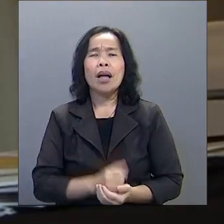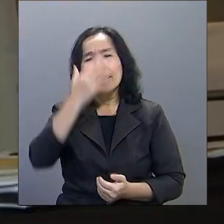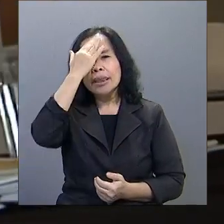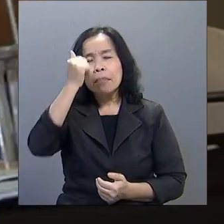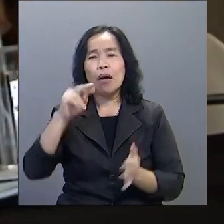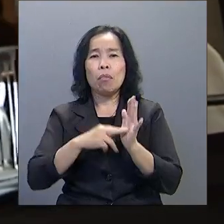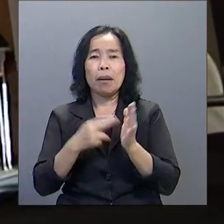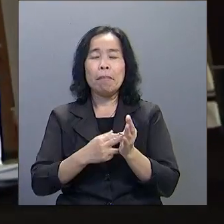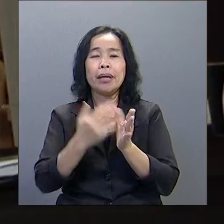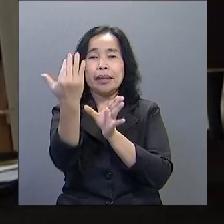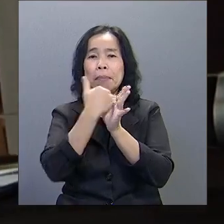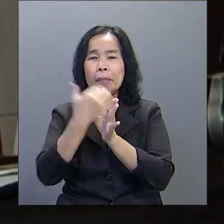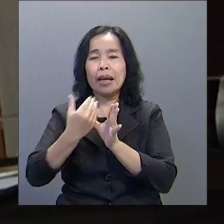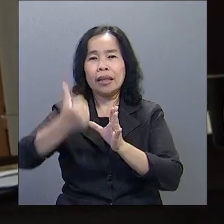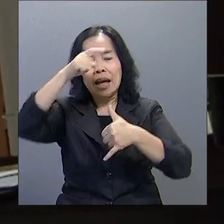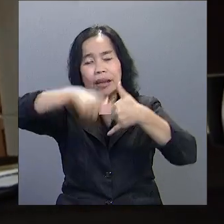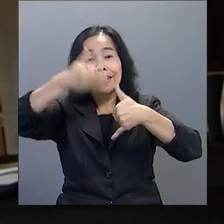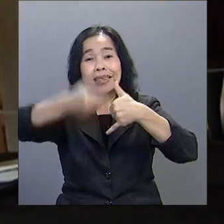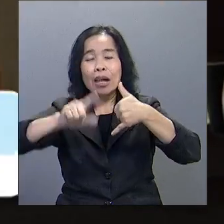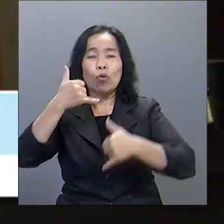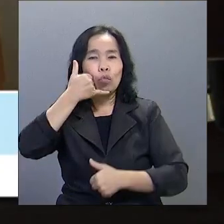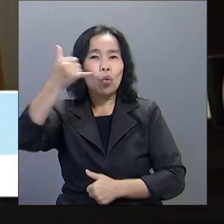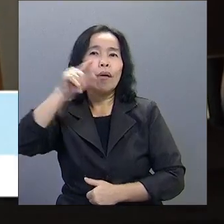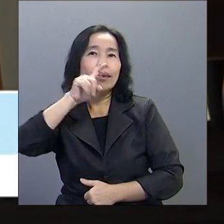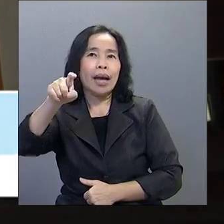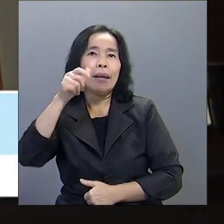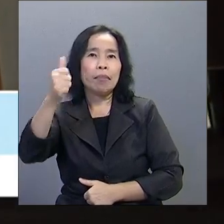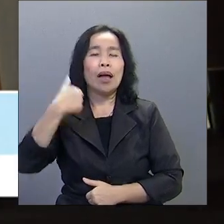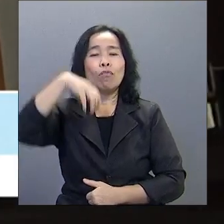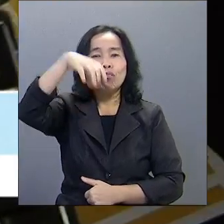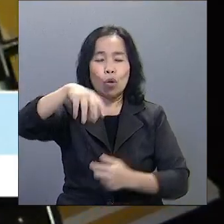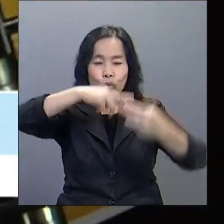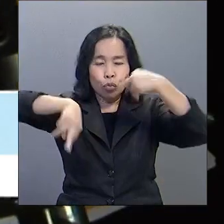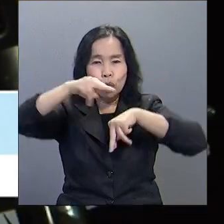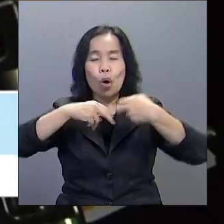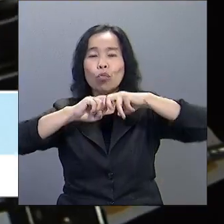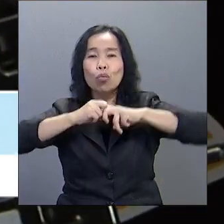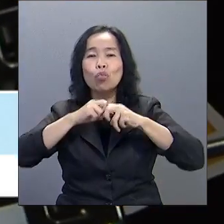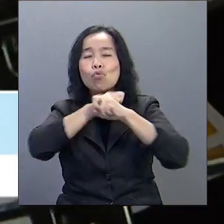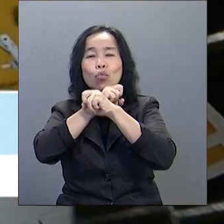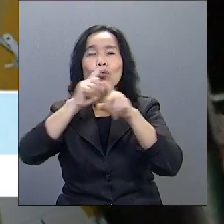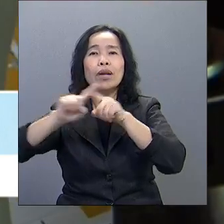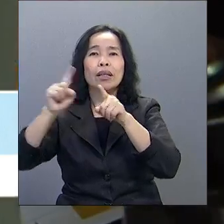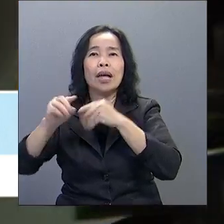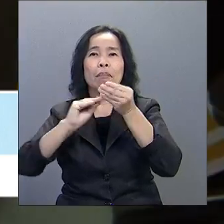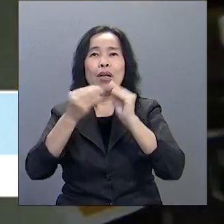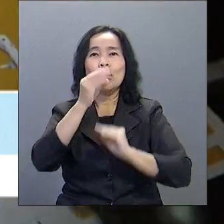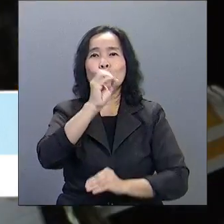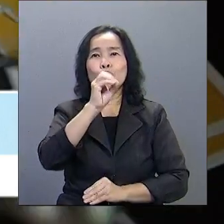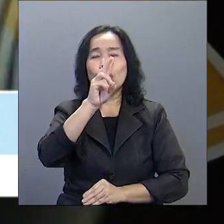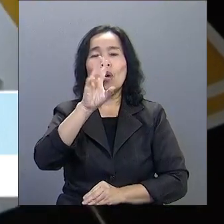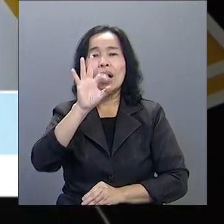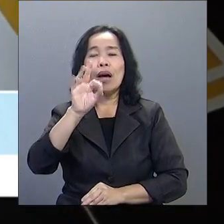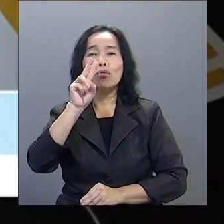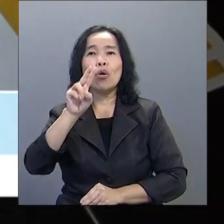รับสมัครผู้ป่วยนะคะถ้าสามารถสอบถามได้เลยค่ะที่หน่วยตรวจศัลยกรรมกระดูกและข้อหมายเลข02926นะ